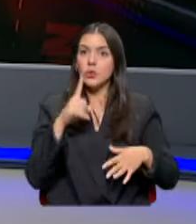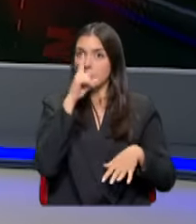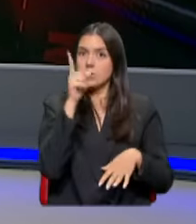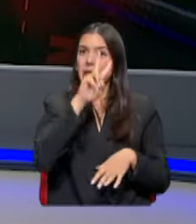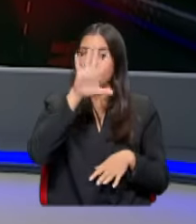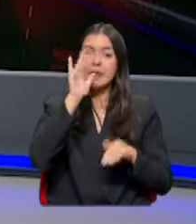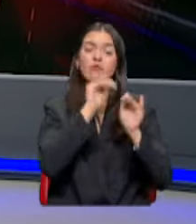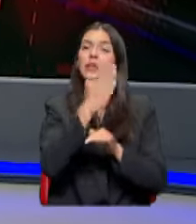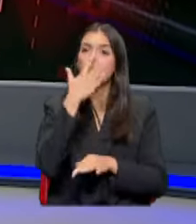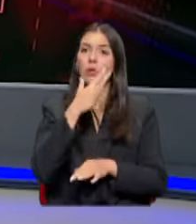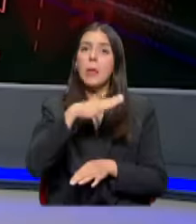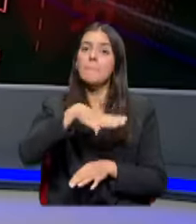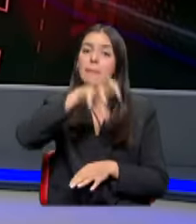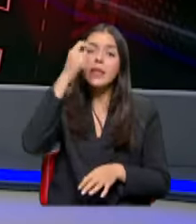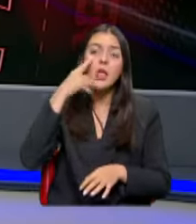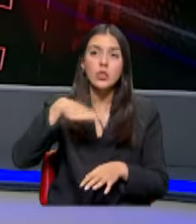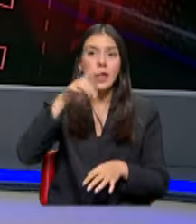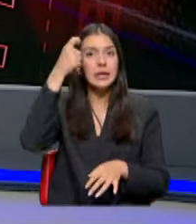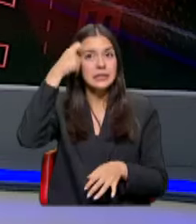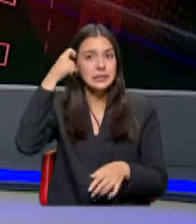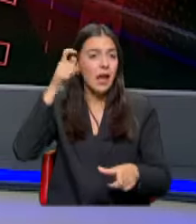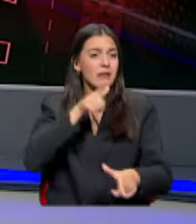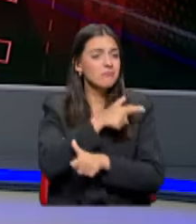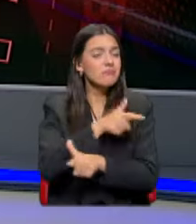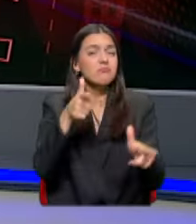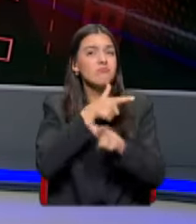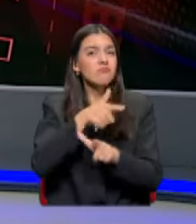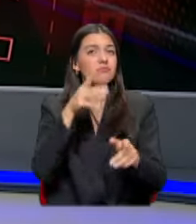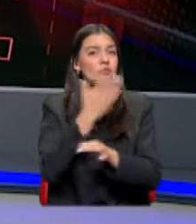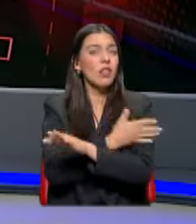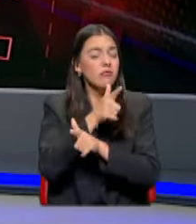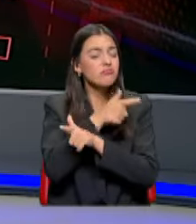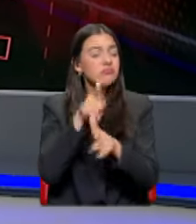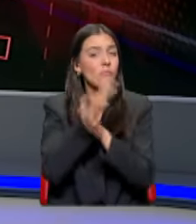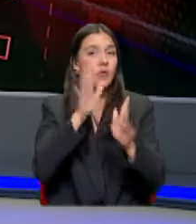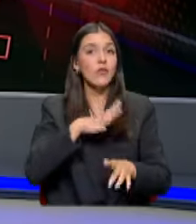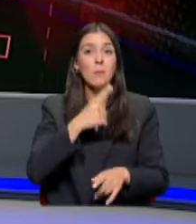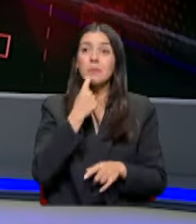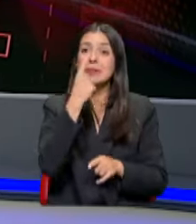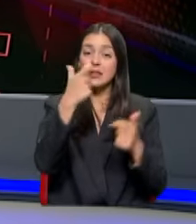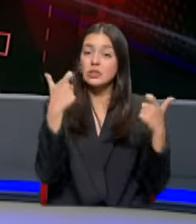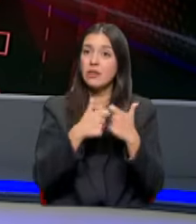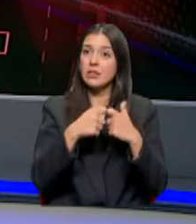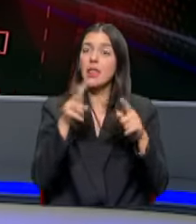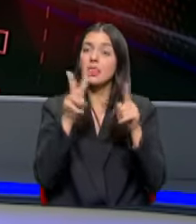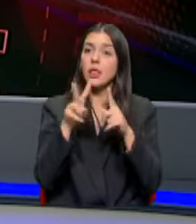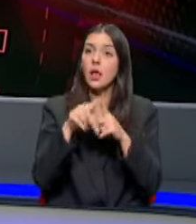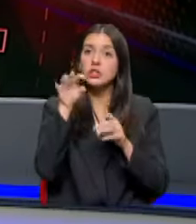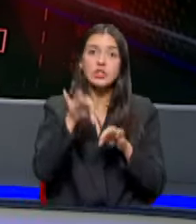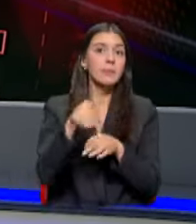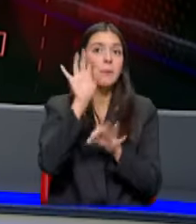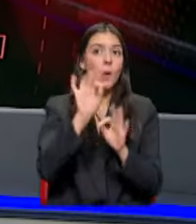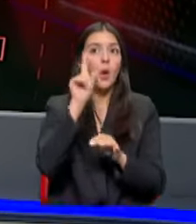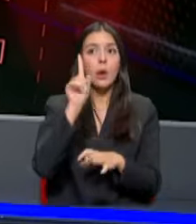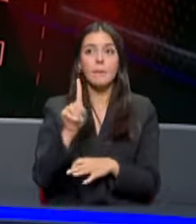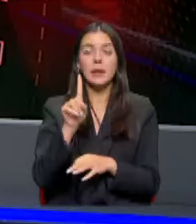düşmüştü. Meydanlar İsraillilerin Netanyahu'ya karşı isyanıyla dolup taşıyordu. Bir yıllık savaş Netanyahu'yu şimdi böyle